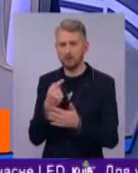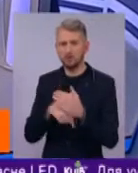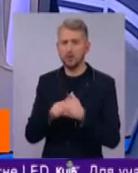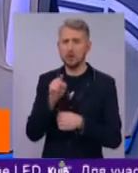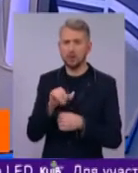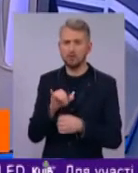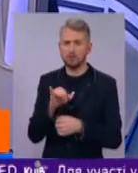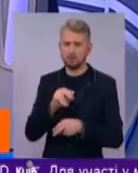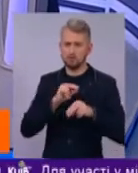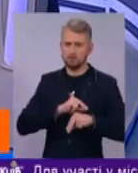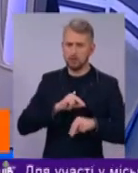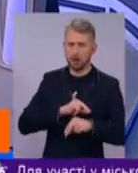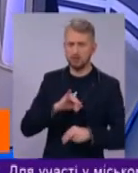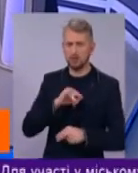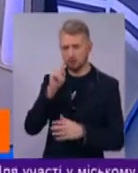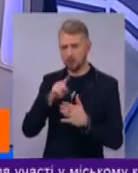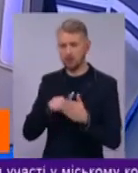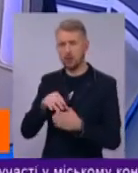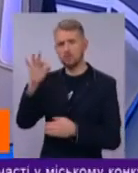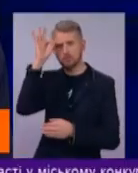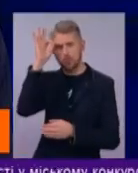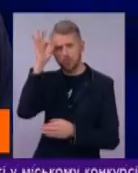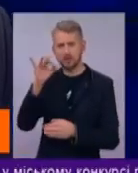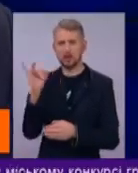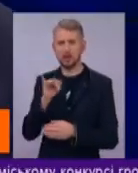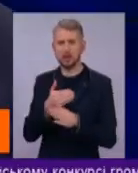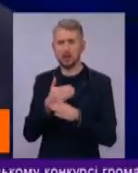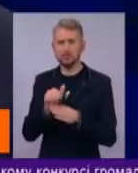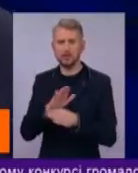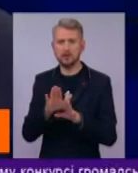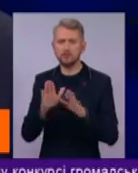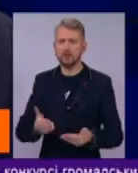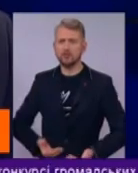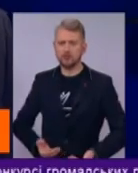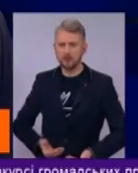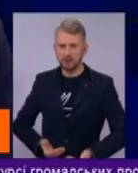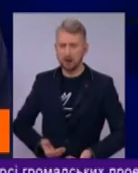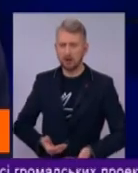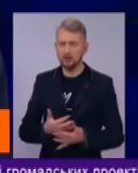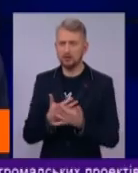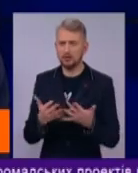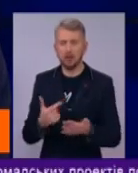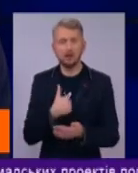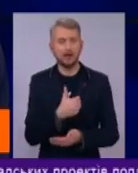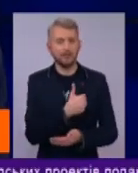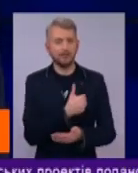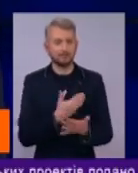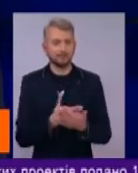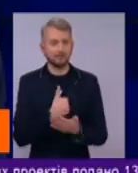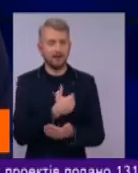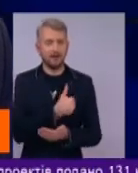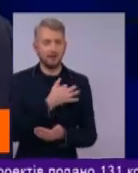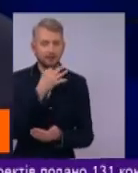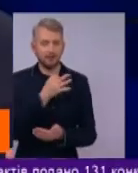і праця, там, я думаю, переконаний, і спогади, і частина не лише життя, а життів. Я якраз хотів сказати,